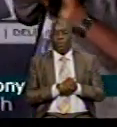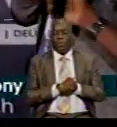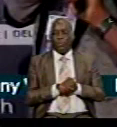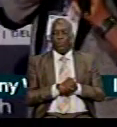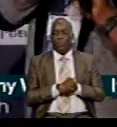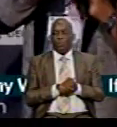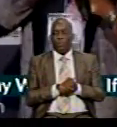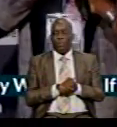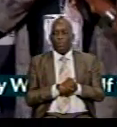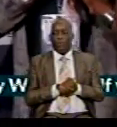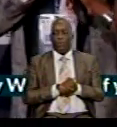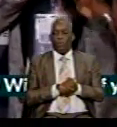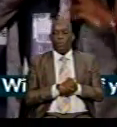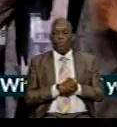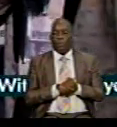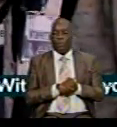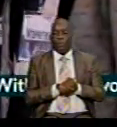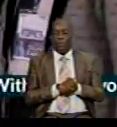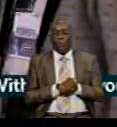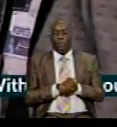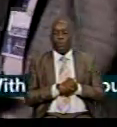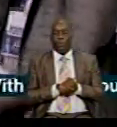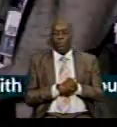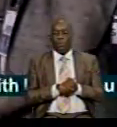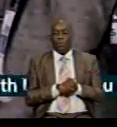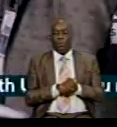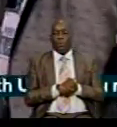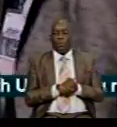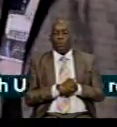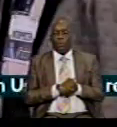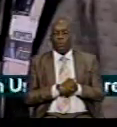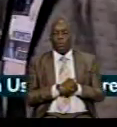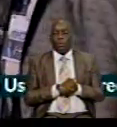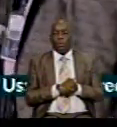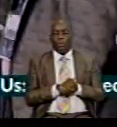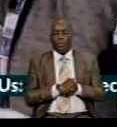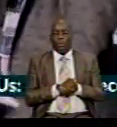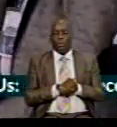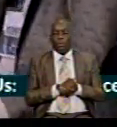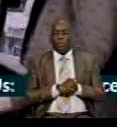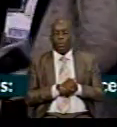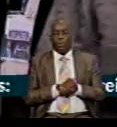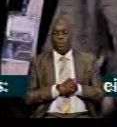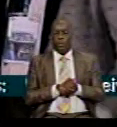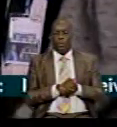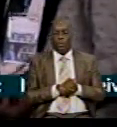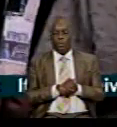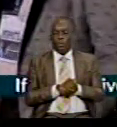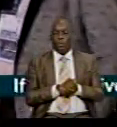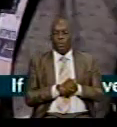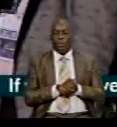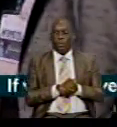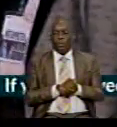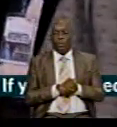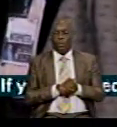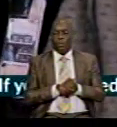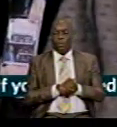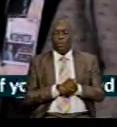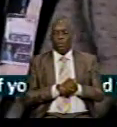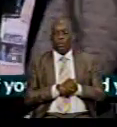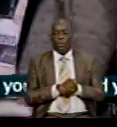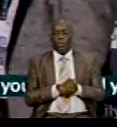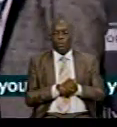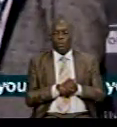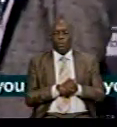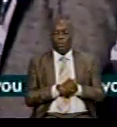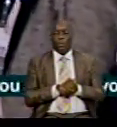depuis décembre 2022. Et il avait des difficultés pour respirer et il est parti à l'hôpital jusqu'à là, il n'a pas eu de solution.